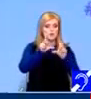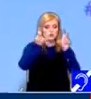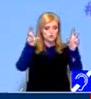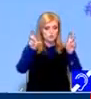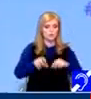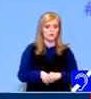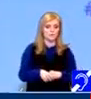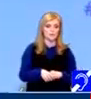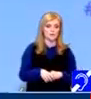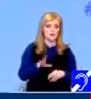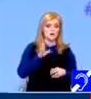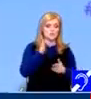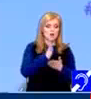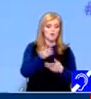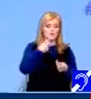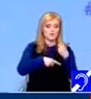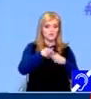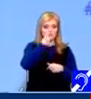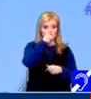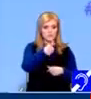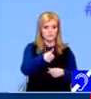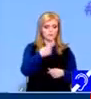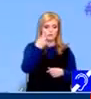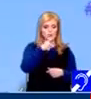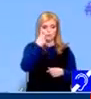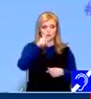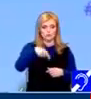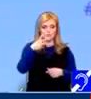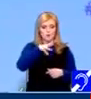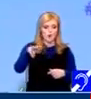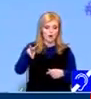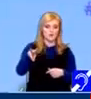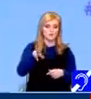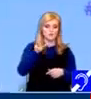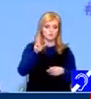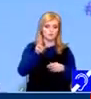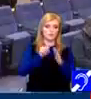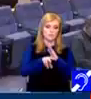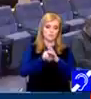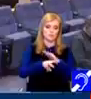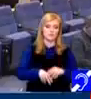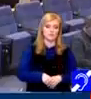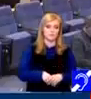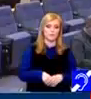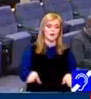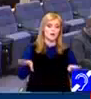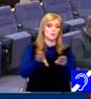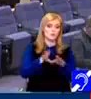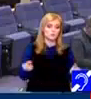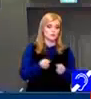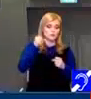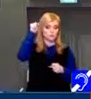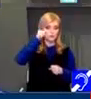very important, and is supporting 1.2 million refugees with monthly cash transfers. În paralel cu